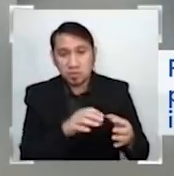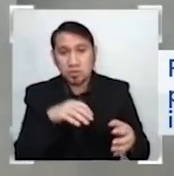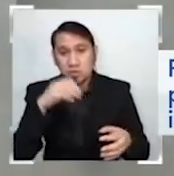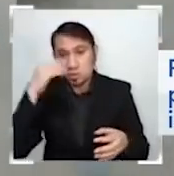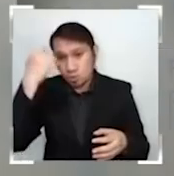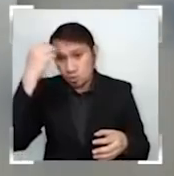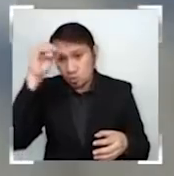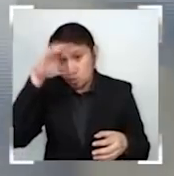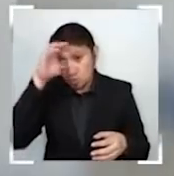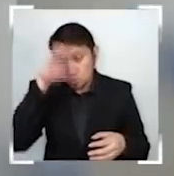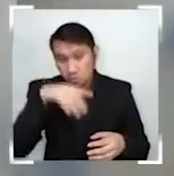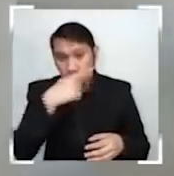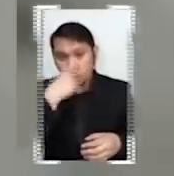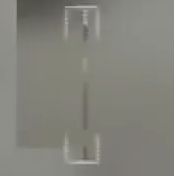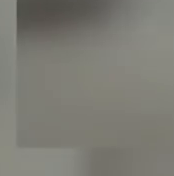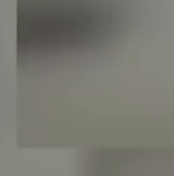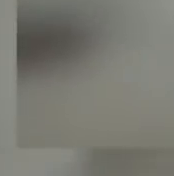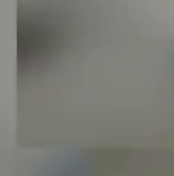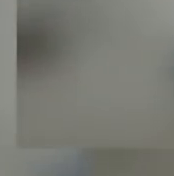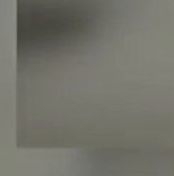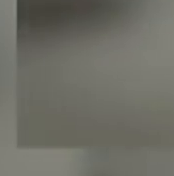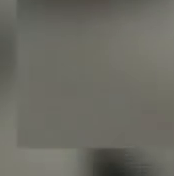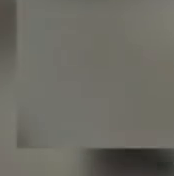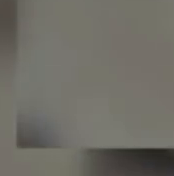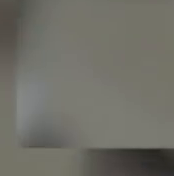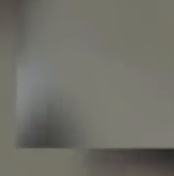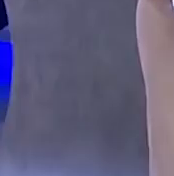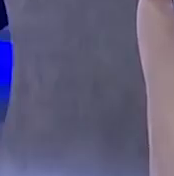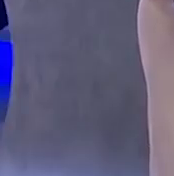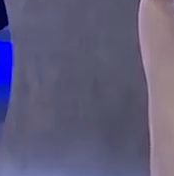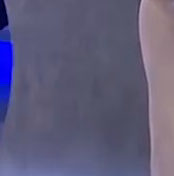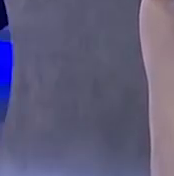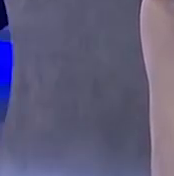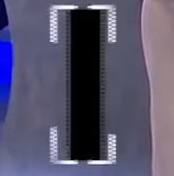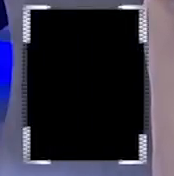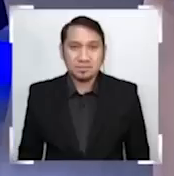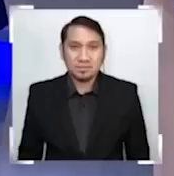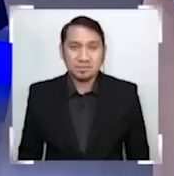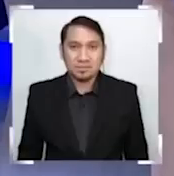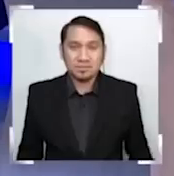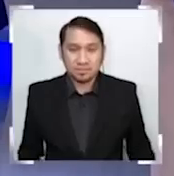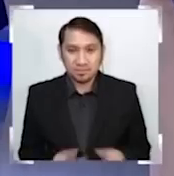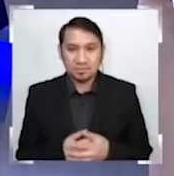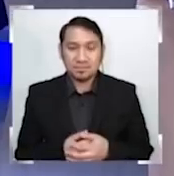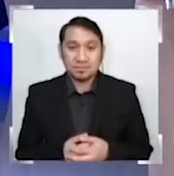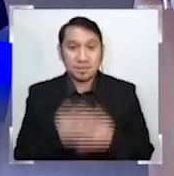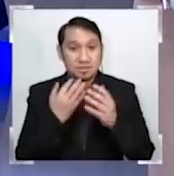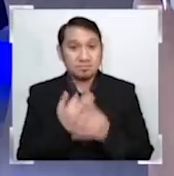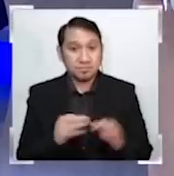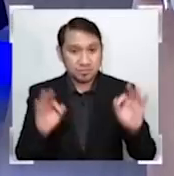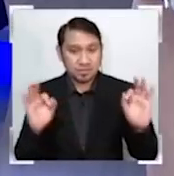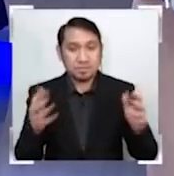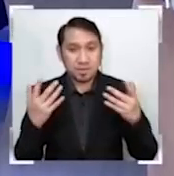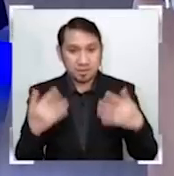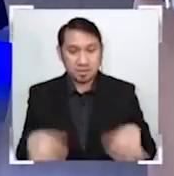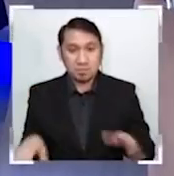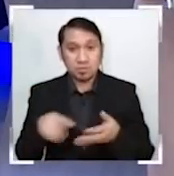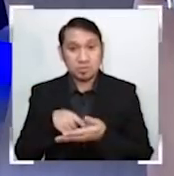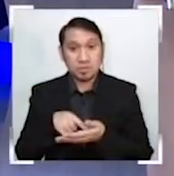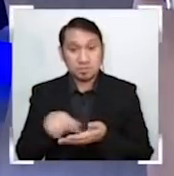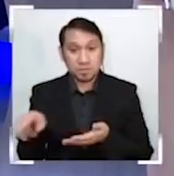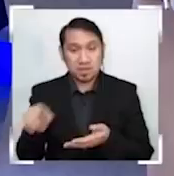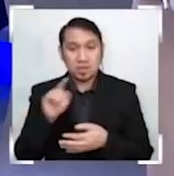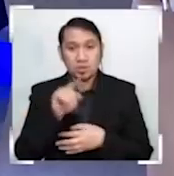mangga. Ako si Bernadette Reyes, ang inyong saksi. Laya na matapos makapagpiyansa ang lolong inaresto